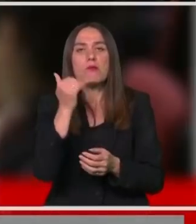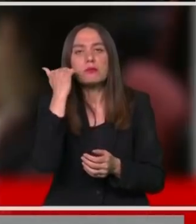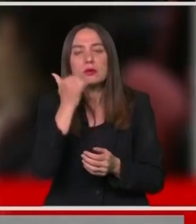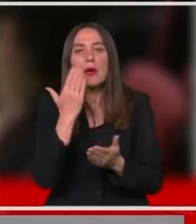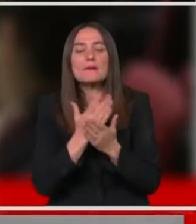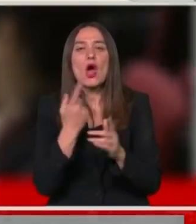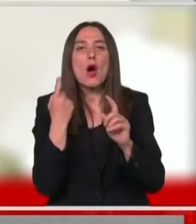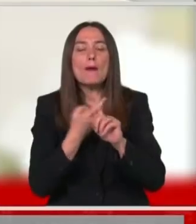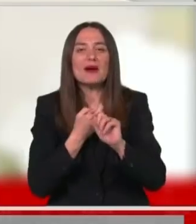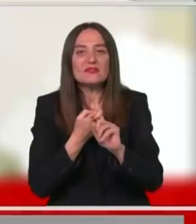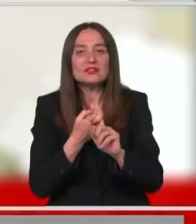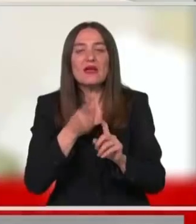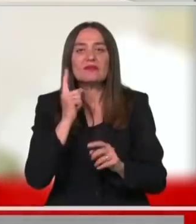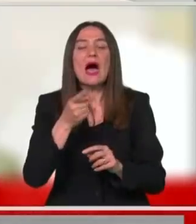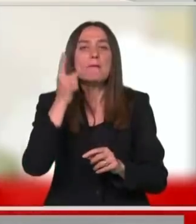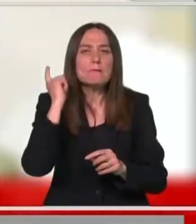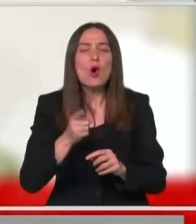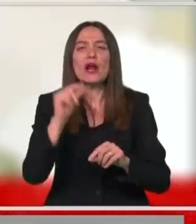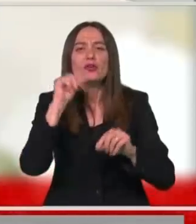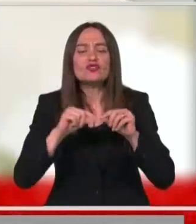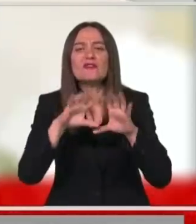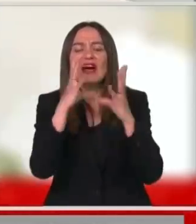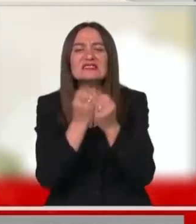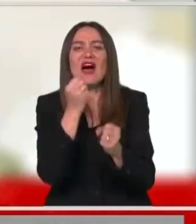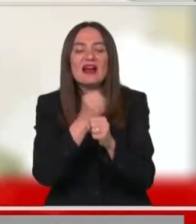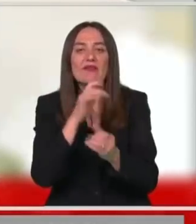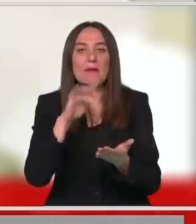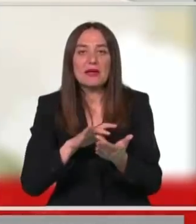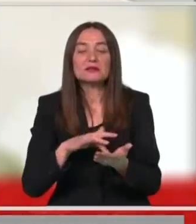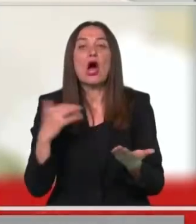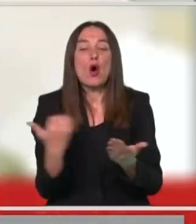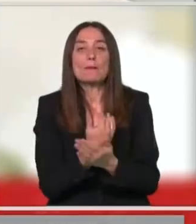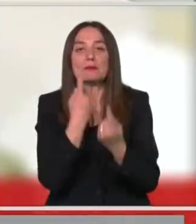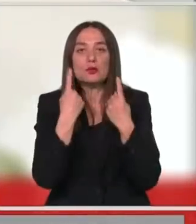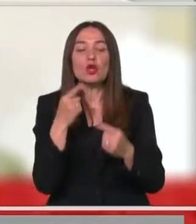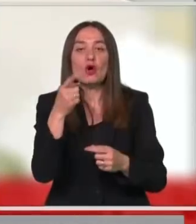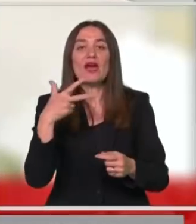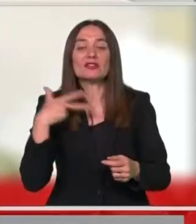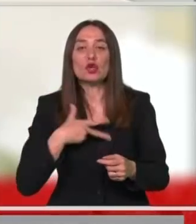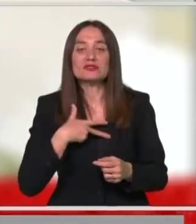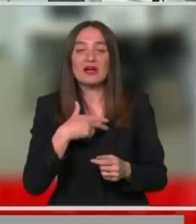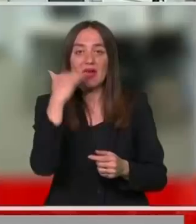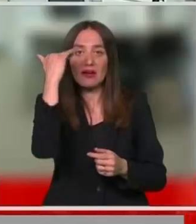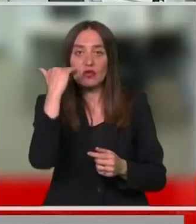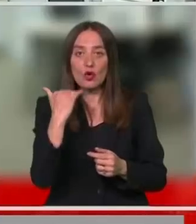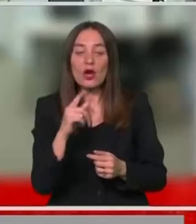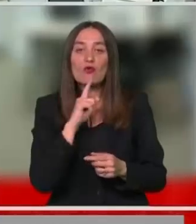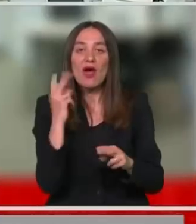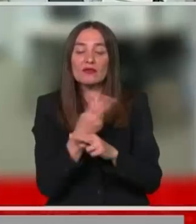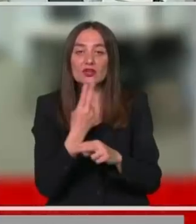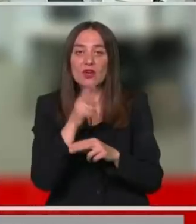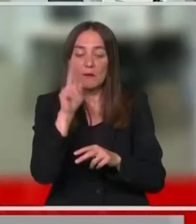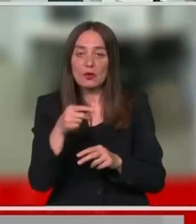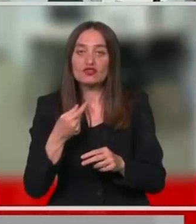u obavezivanju da moraju da sačuvaju sva radna mesta, jer opet postoji i ona socijalna kategorija kojom država može